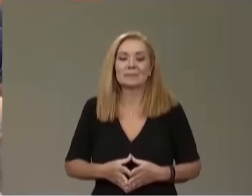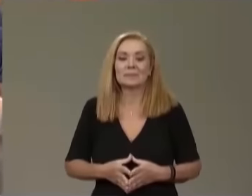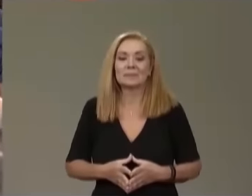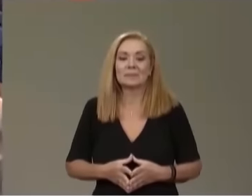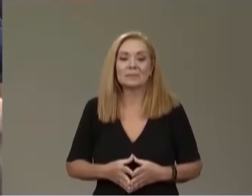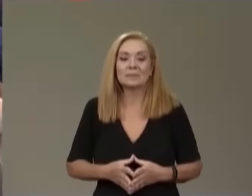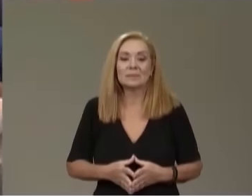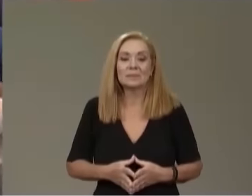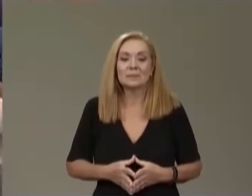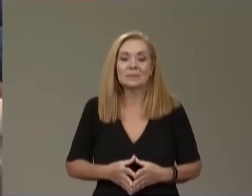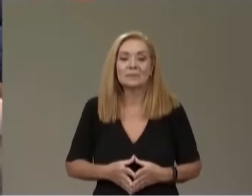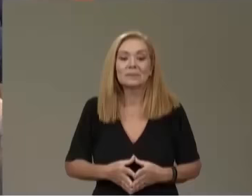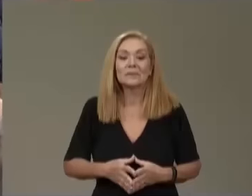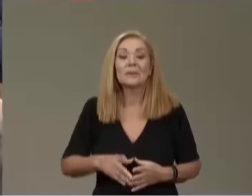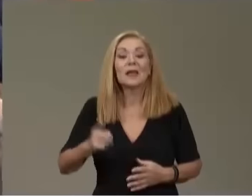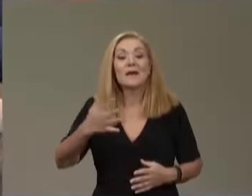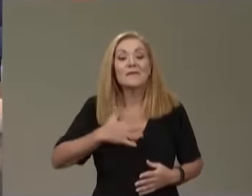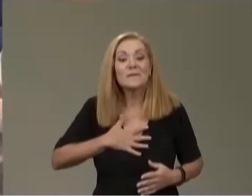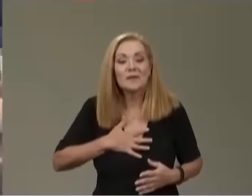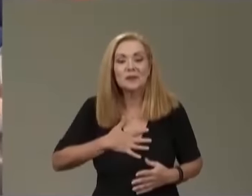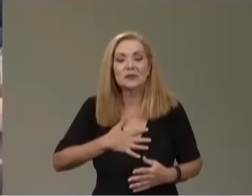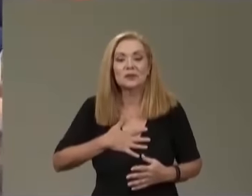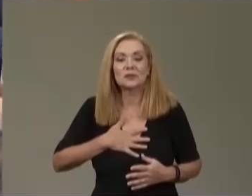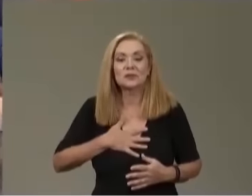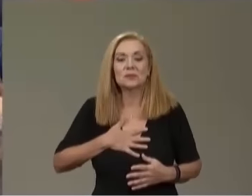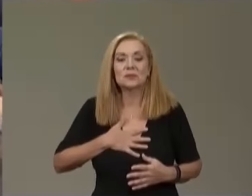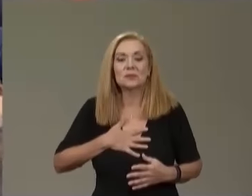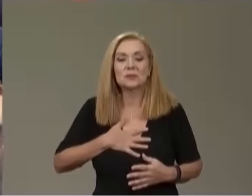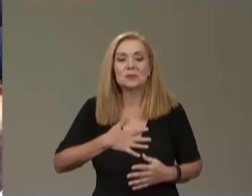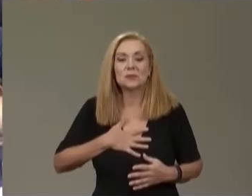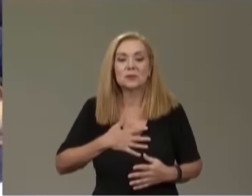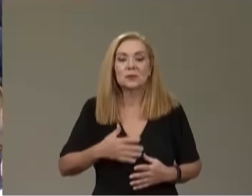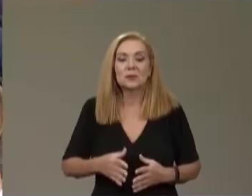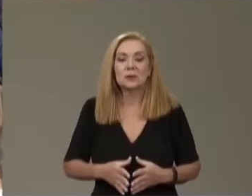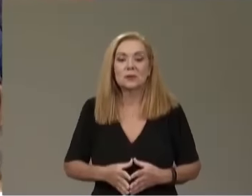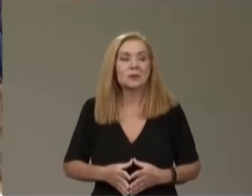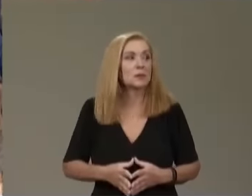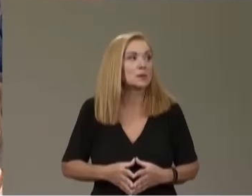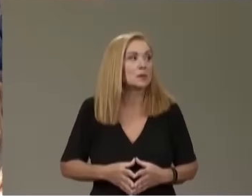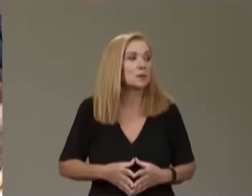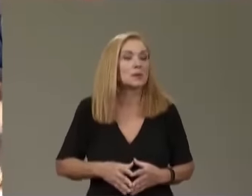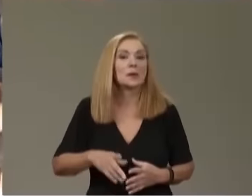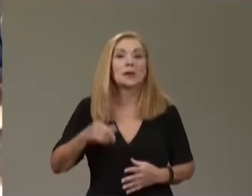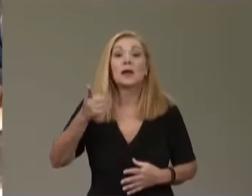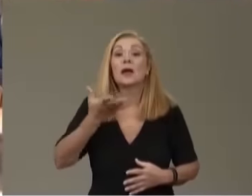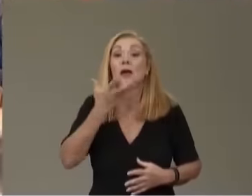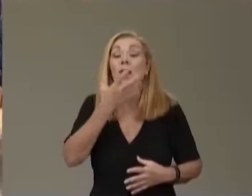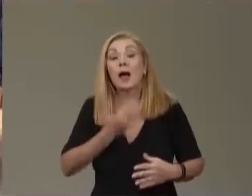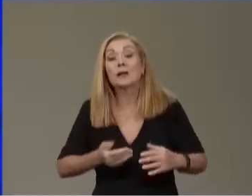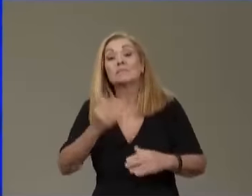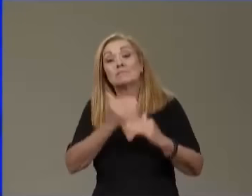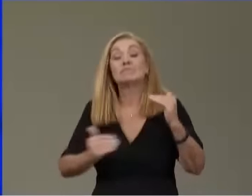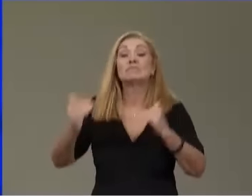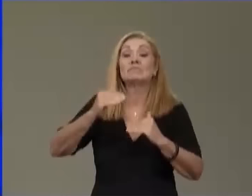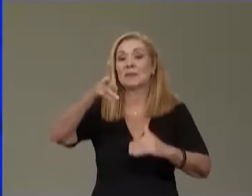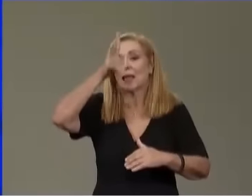Vice Chancellor, thank you for the German precision in terms of keeping the time. Dear